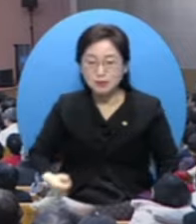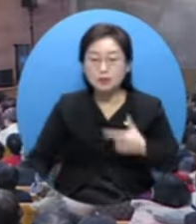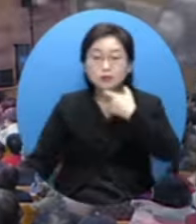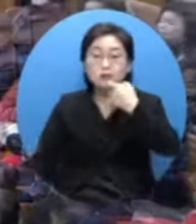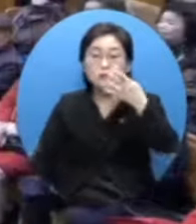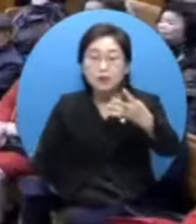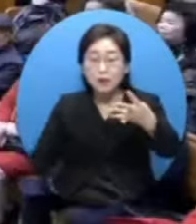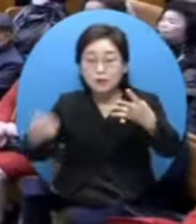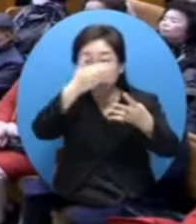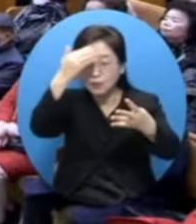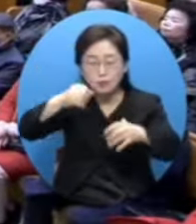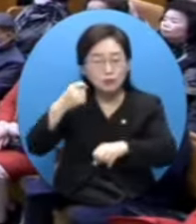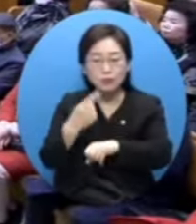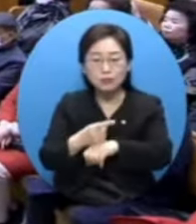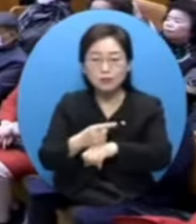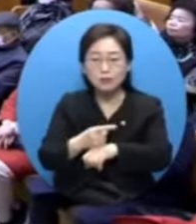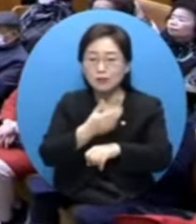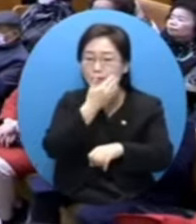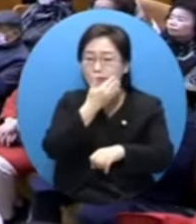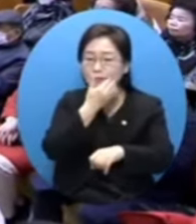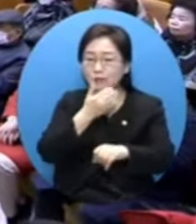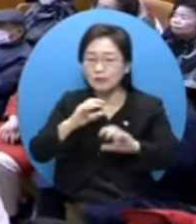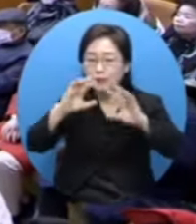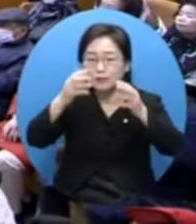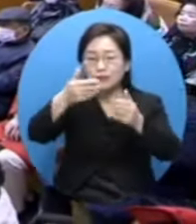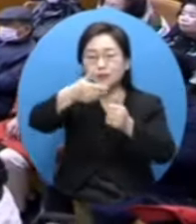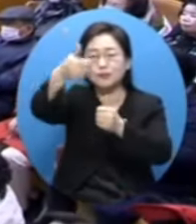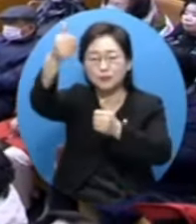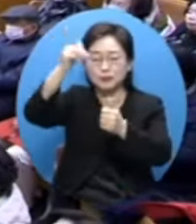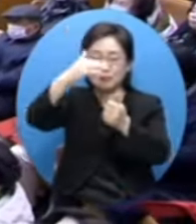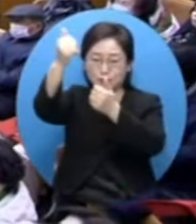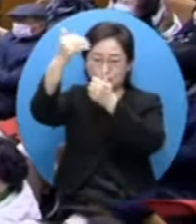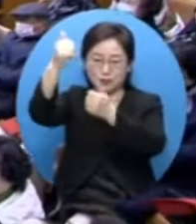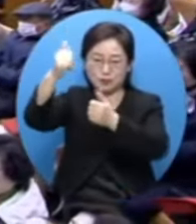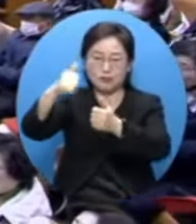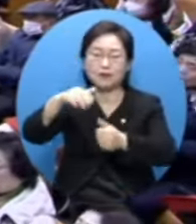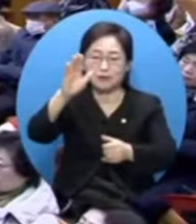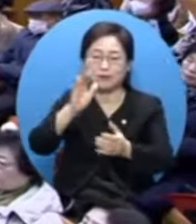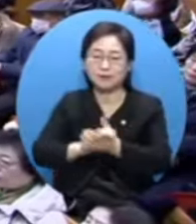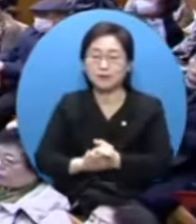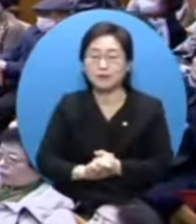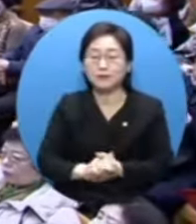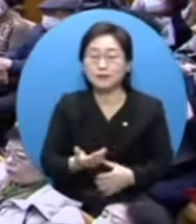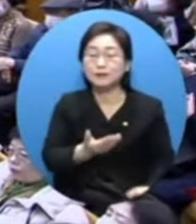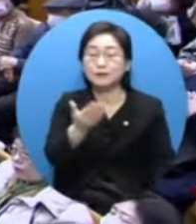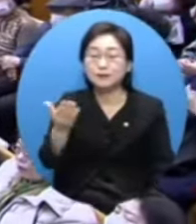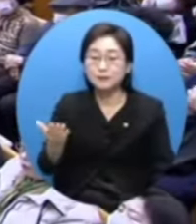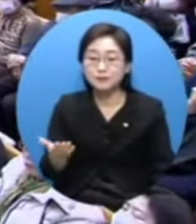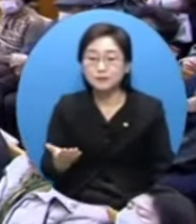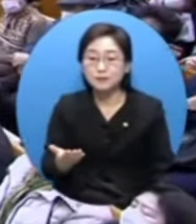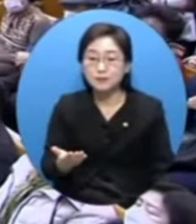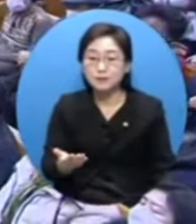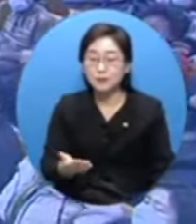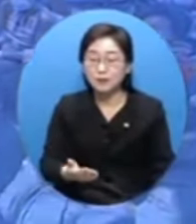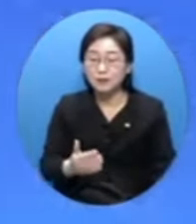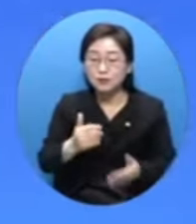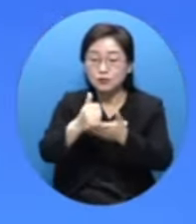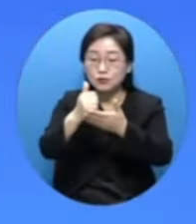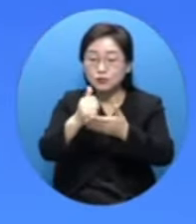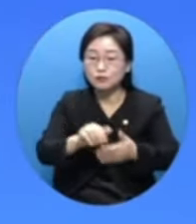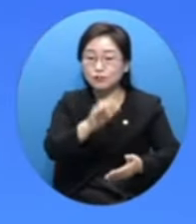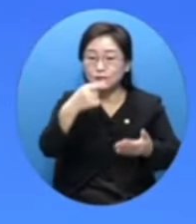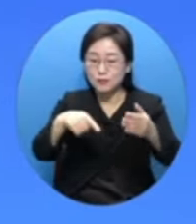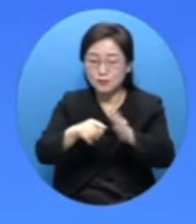나이로 주님의 부르심을 받고 천국에 갔습니다. 여러분, 주님은 우리 위해서 주님 자신을